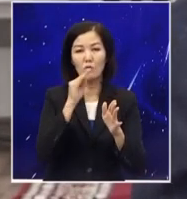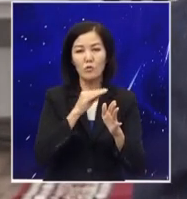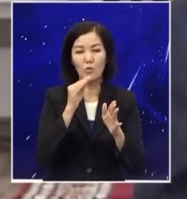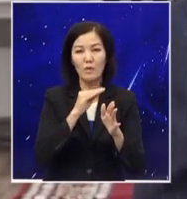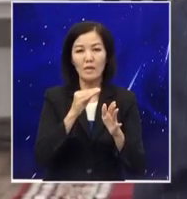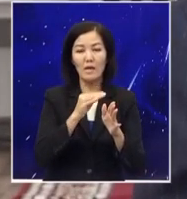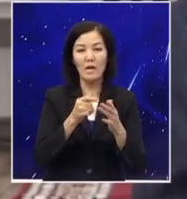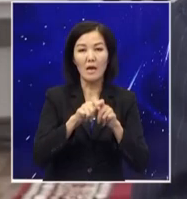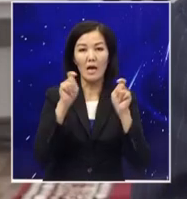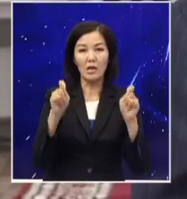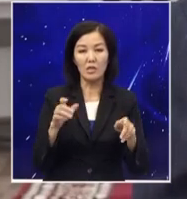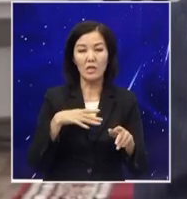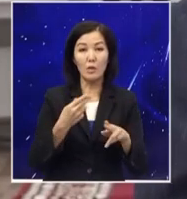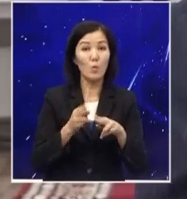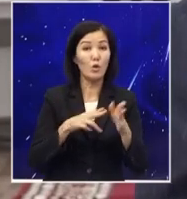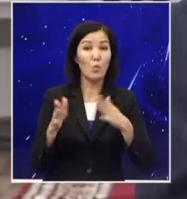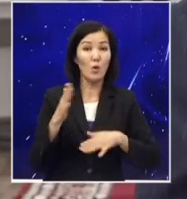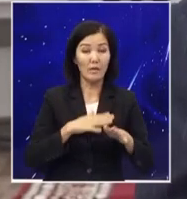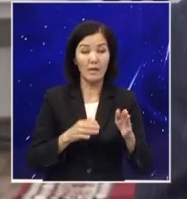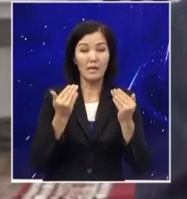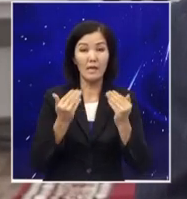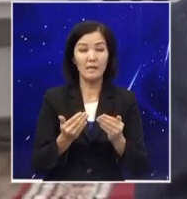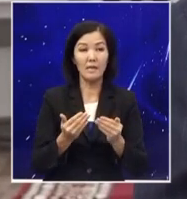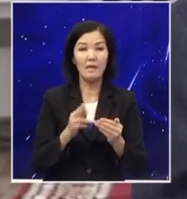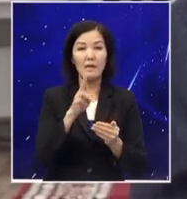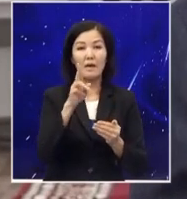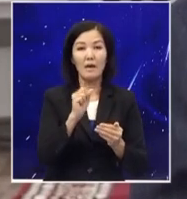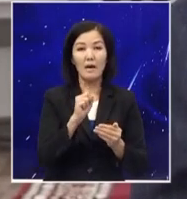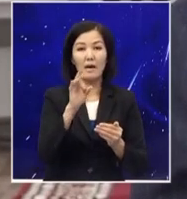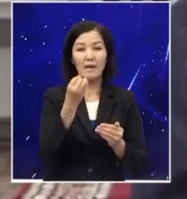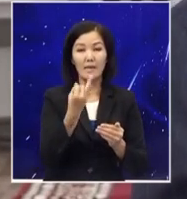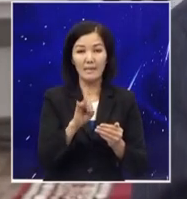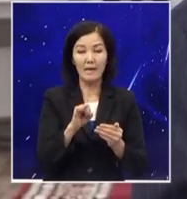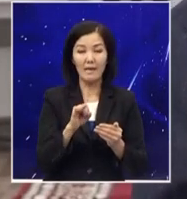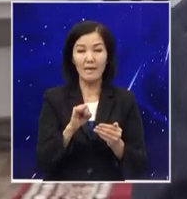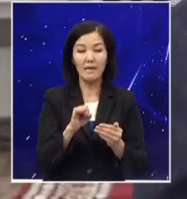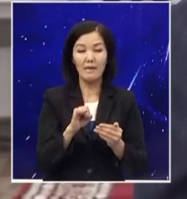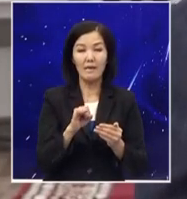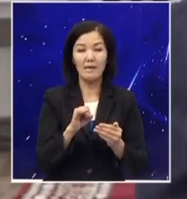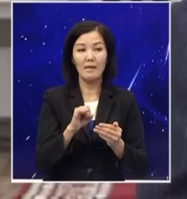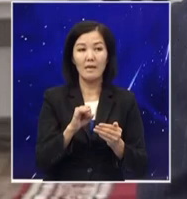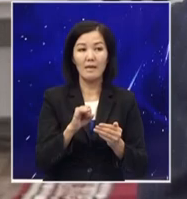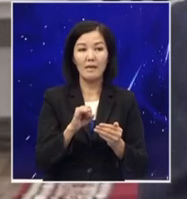ашылғанда біз өте қуанған болатынбыз. Қазір енді бұл Қарасай ауданында да бар.